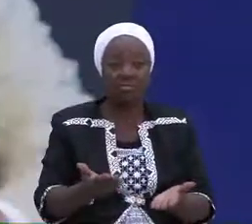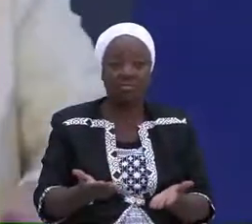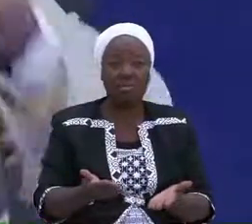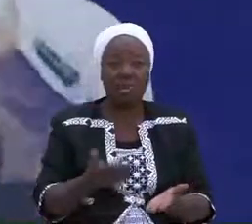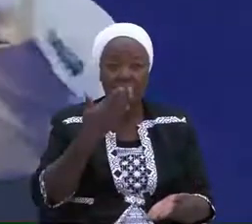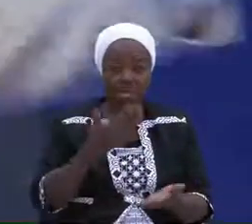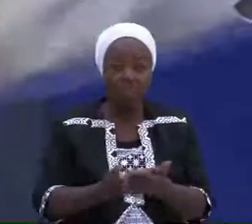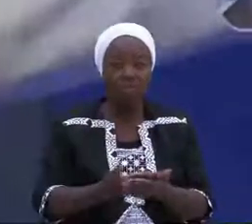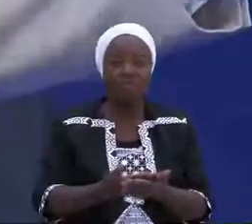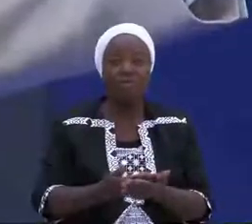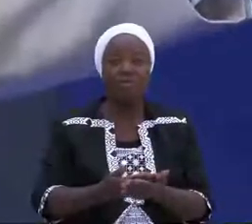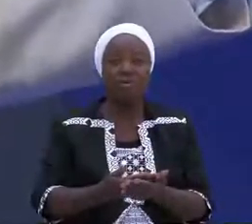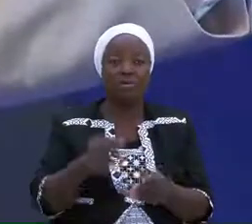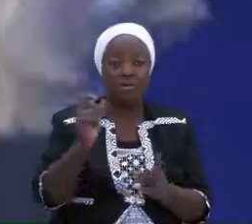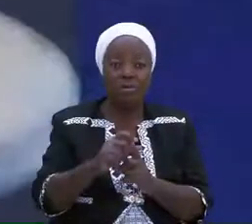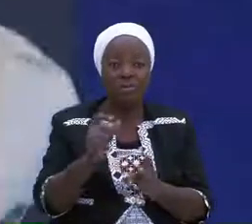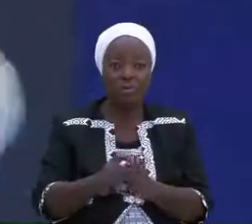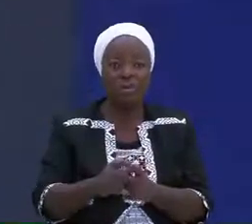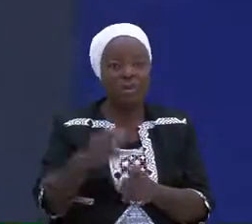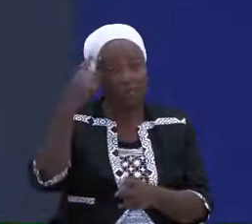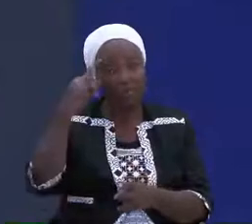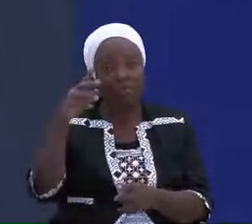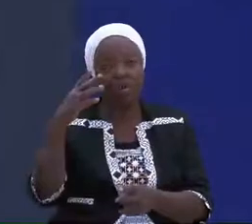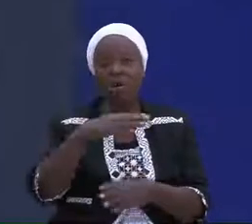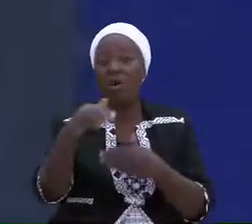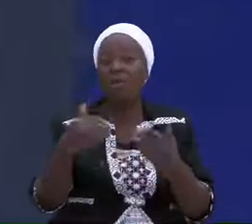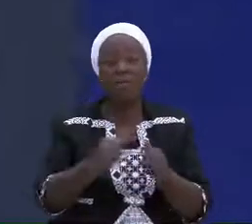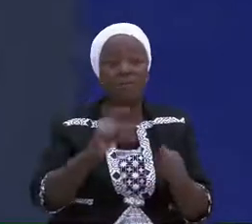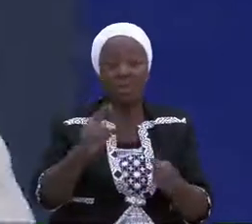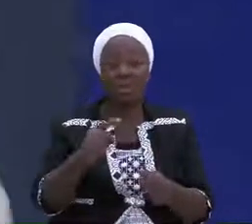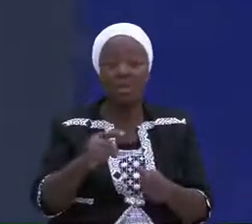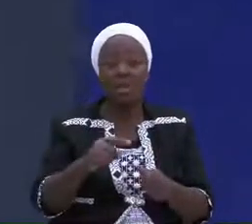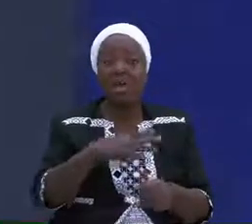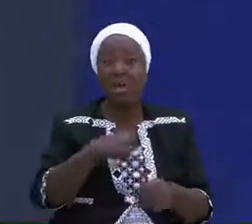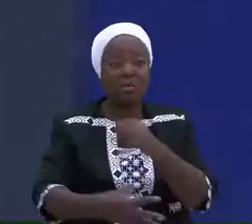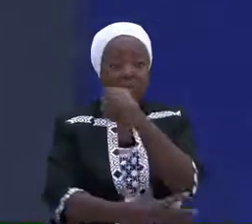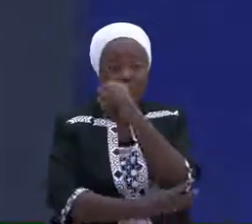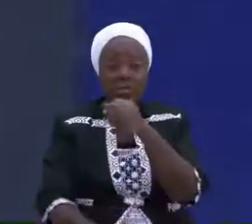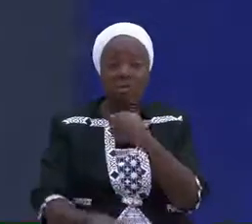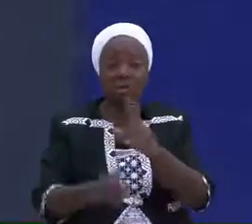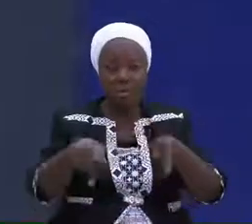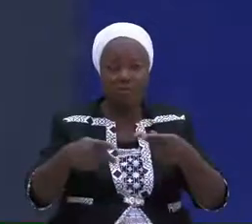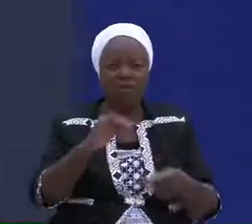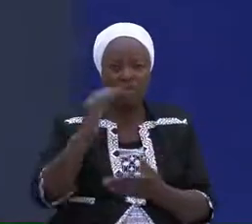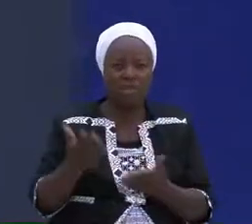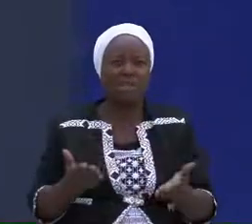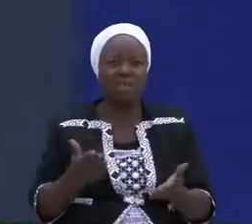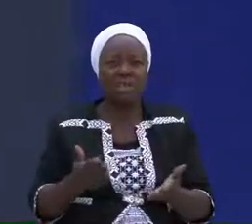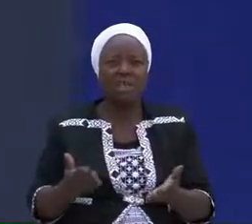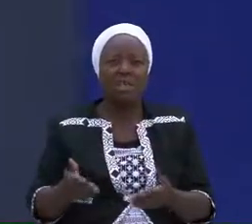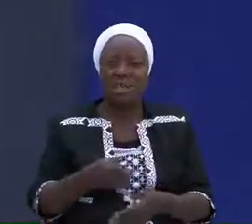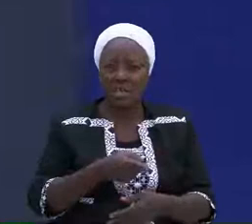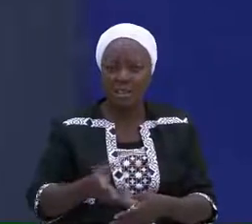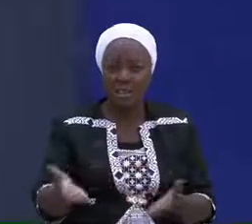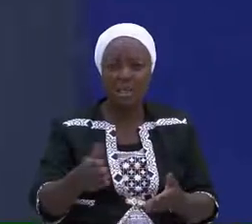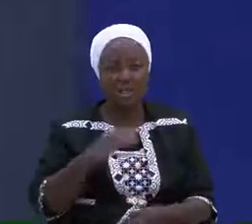nouvelle aux nécessiteux. La provision est disponible. Bonne nouvelle, l'évangile est là. Et ils